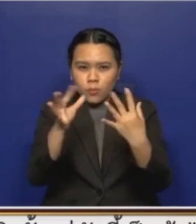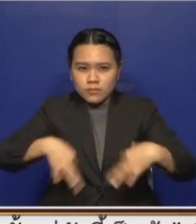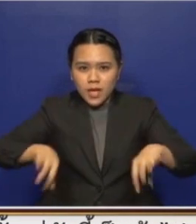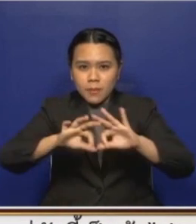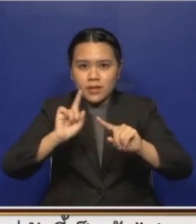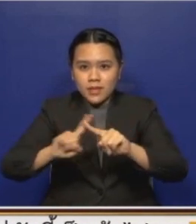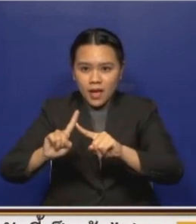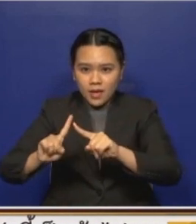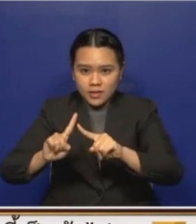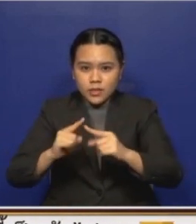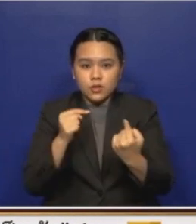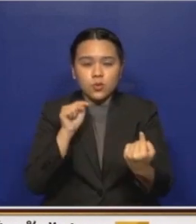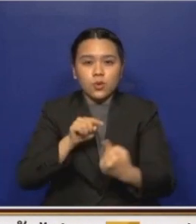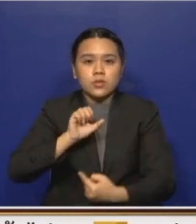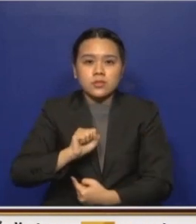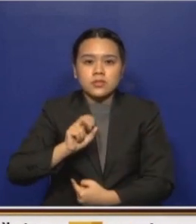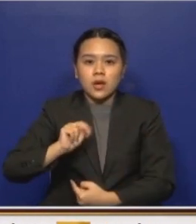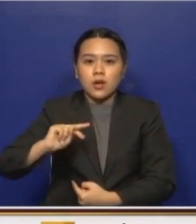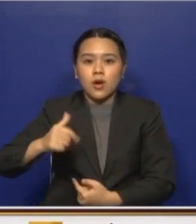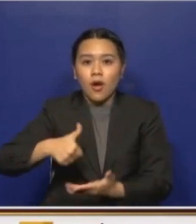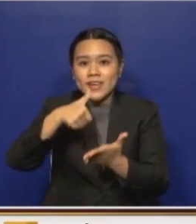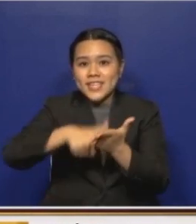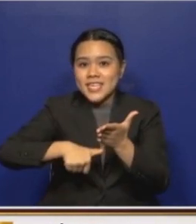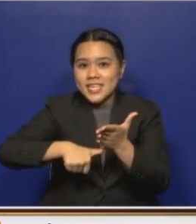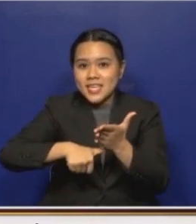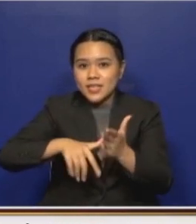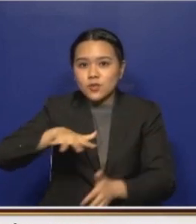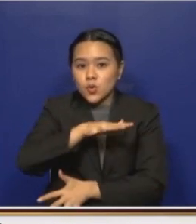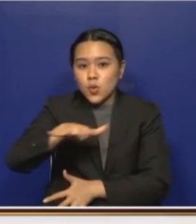ครับหนี้สาธารณะคงค้